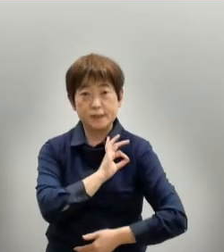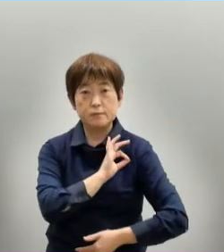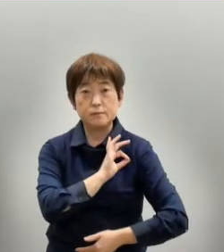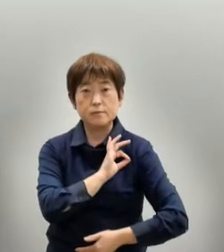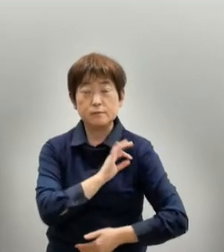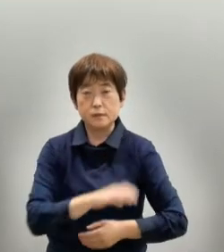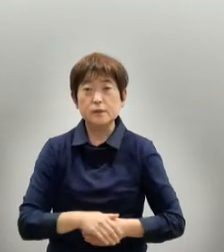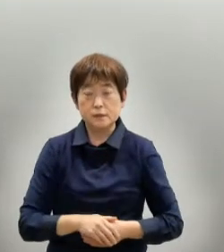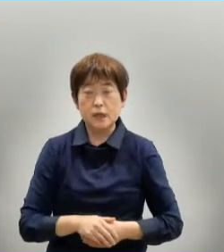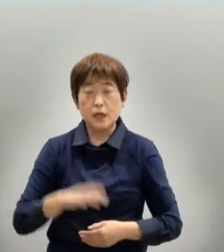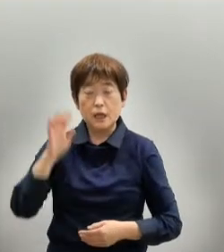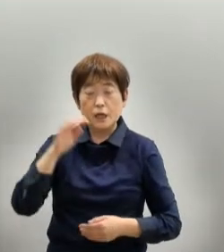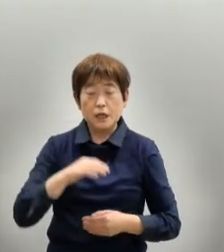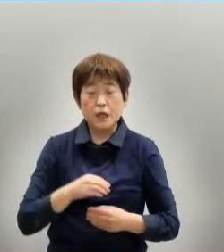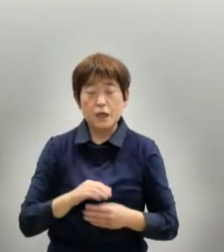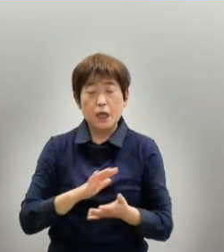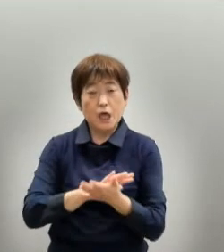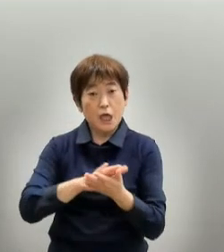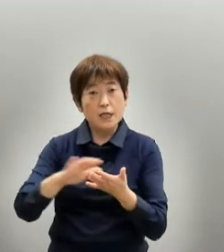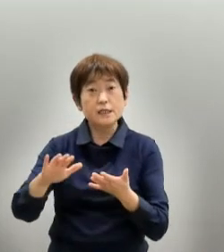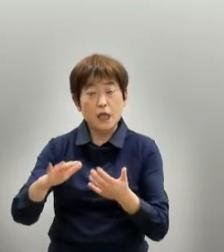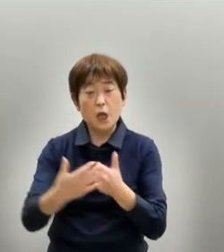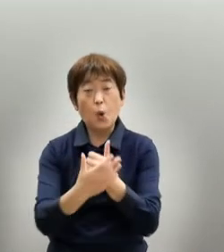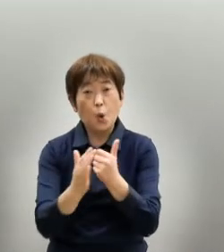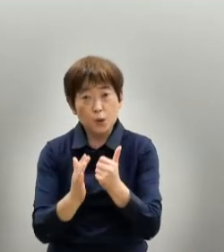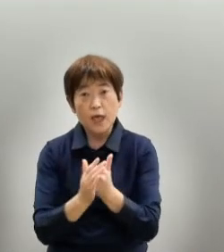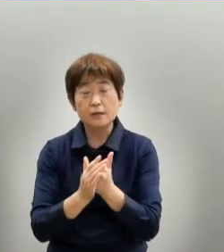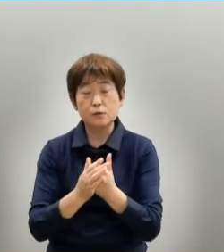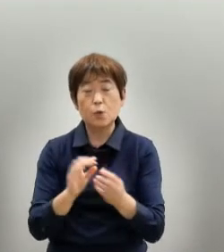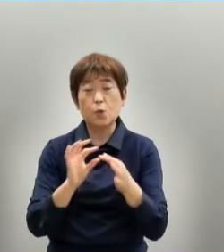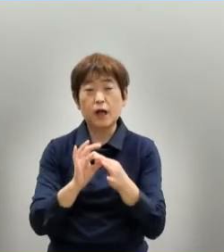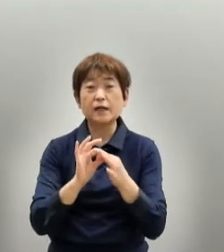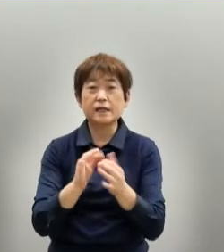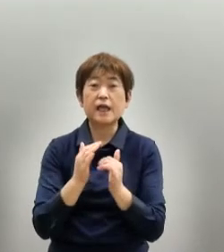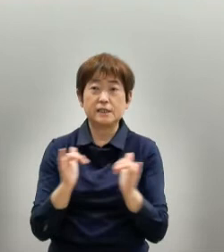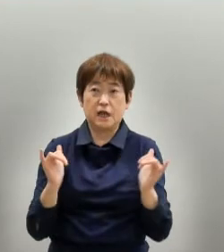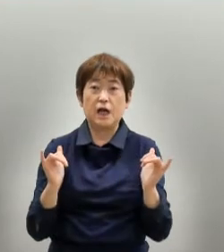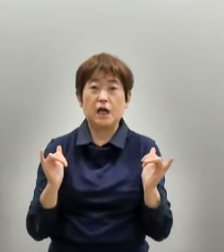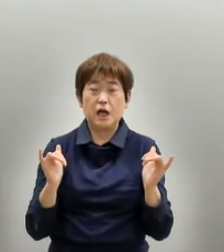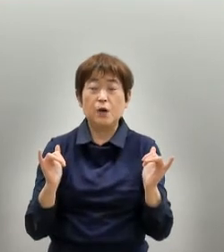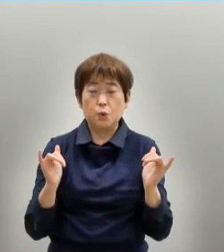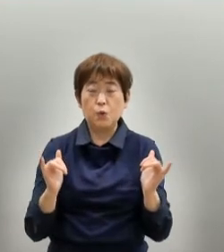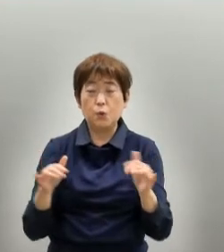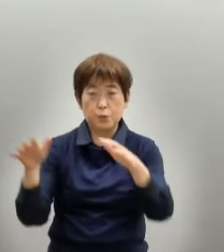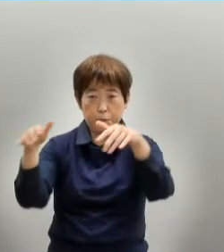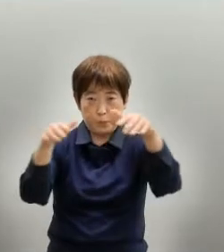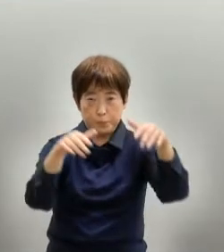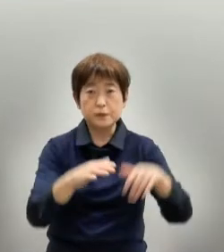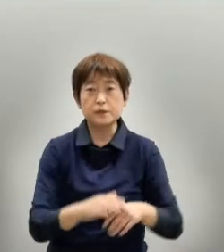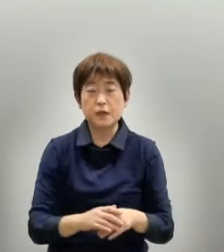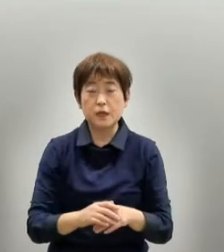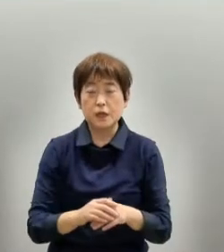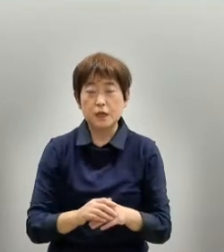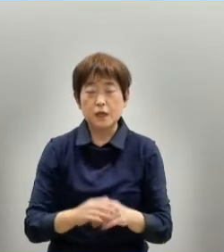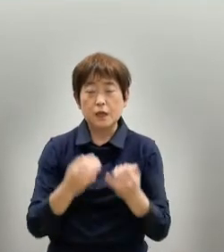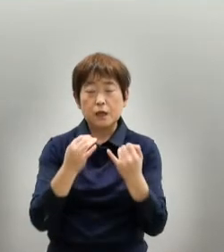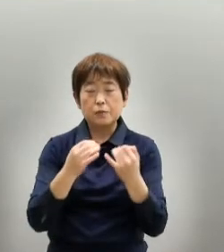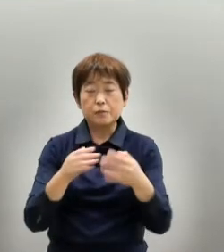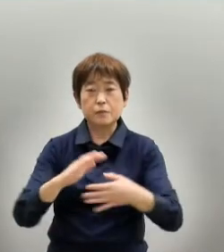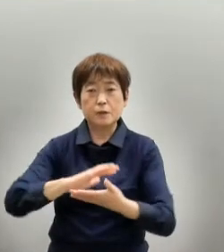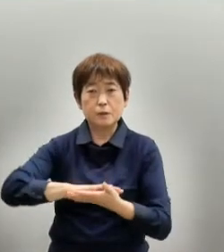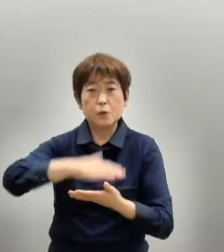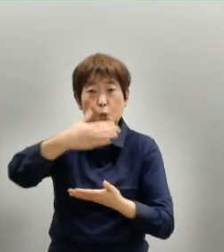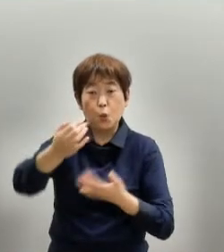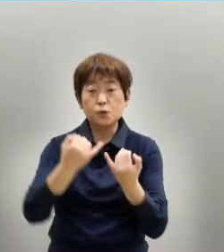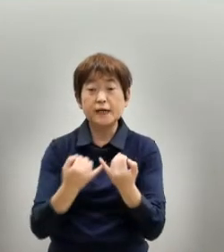で保健衛生業務に関わる方の講習者が40名程度と、あとはまあオンラインでもですね、参加を呼びかけた